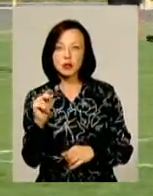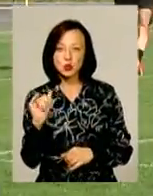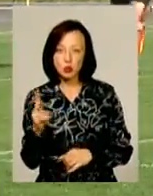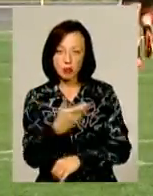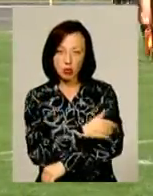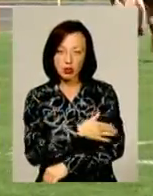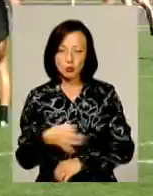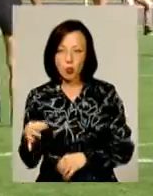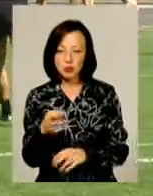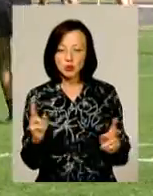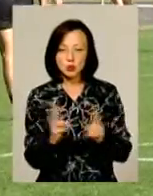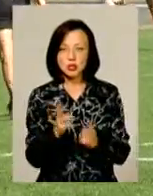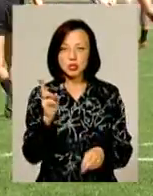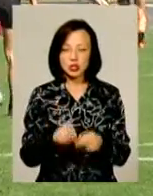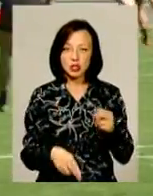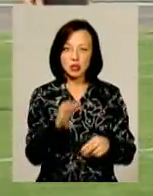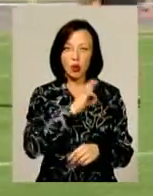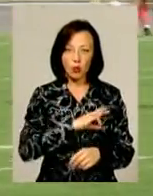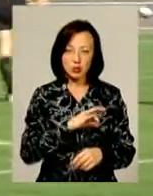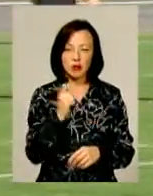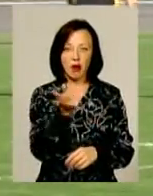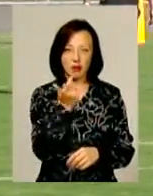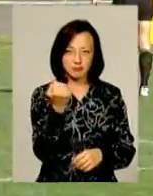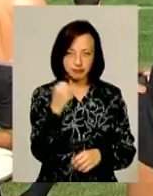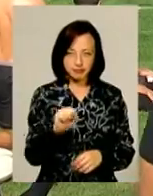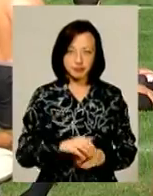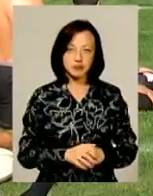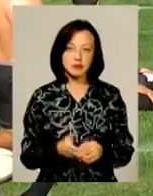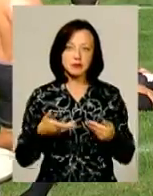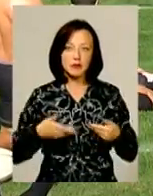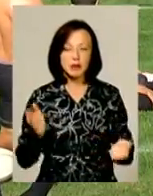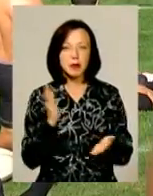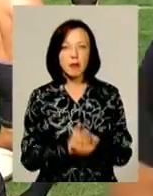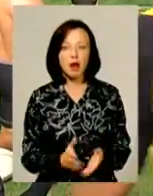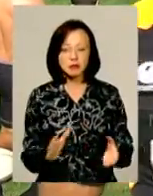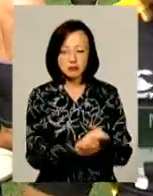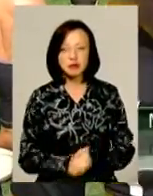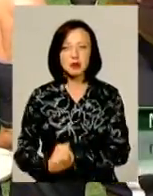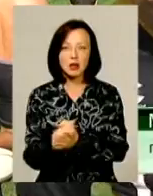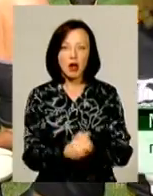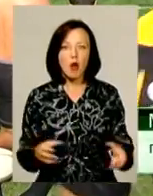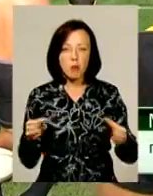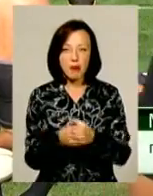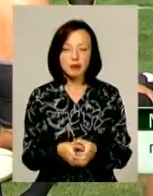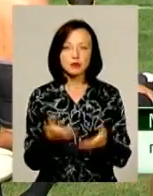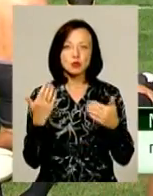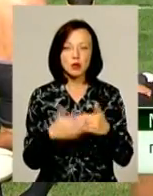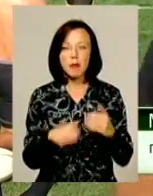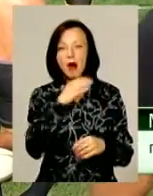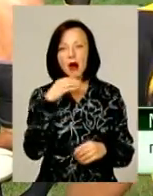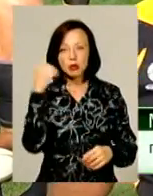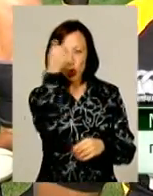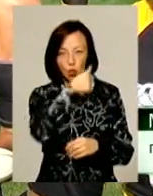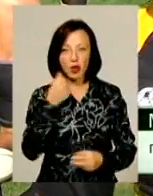Полтавської області. Зустріч закінчилася на користь регбістів із Харкова. Ми маємо дуже спрацьований склад, який вже багато